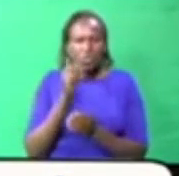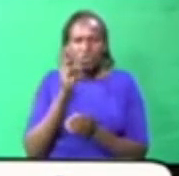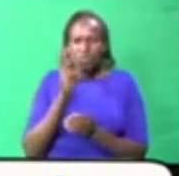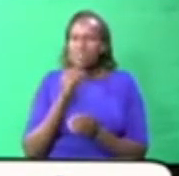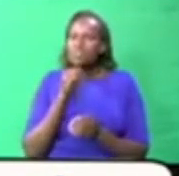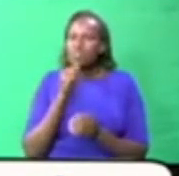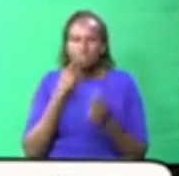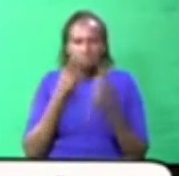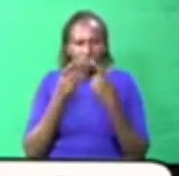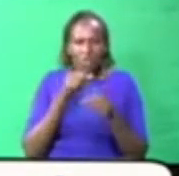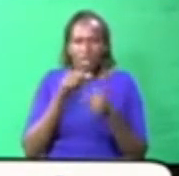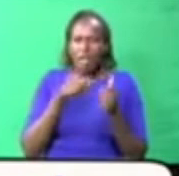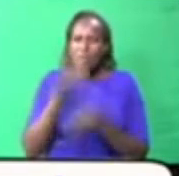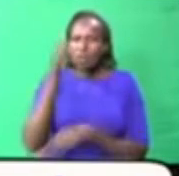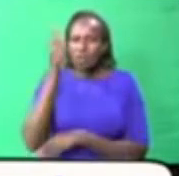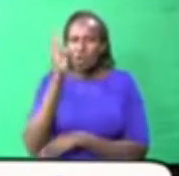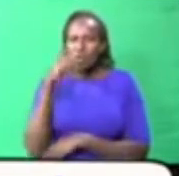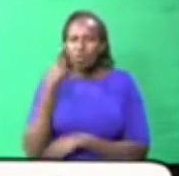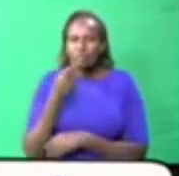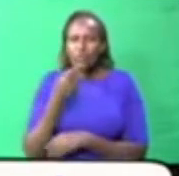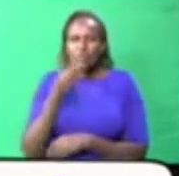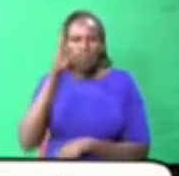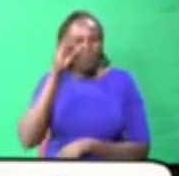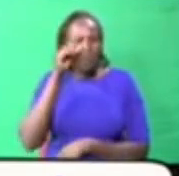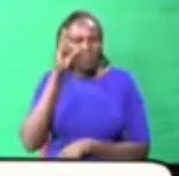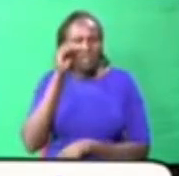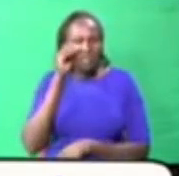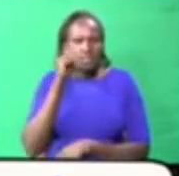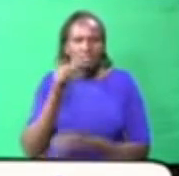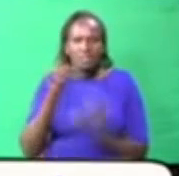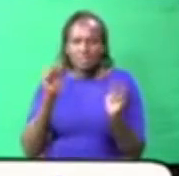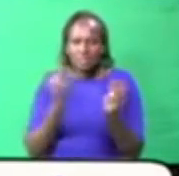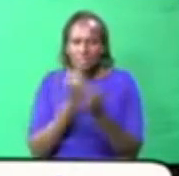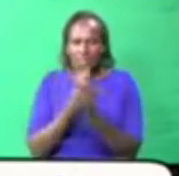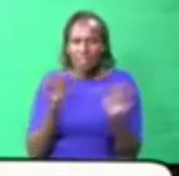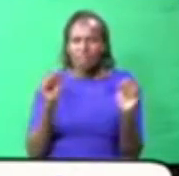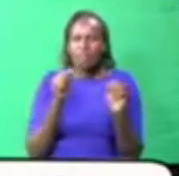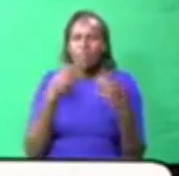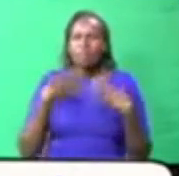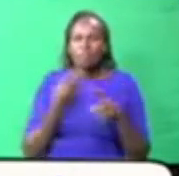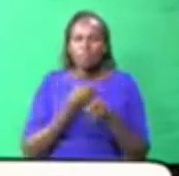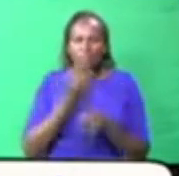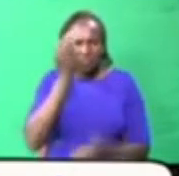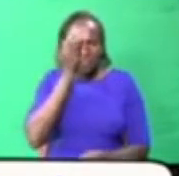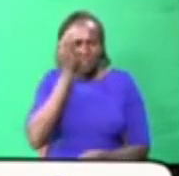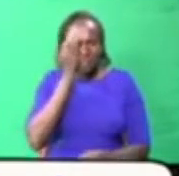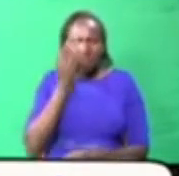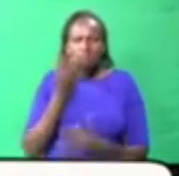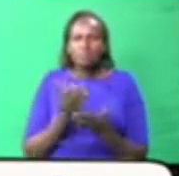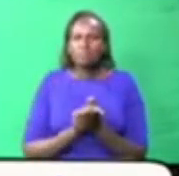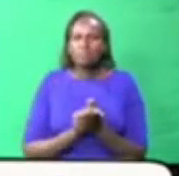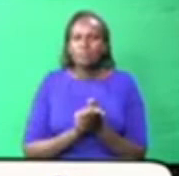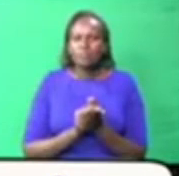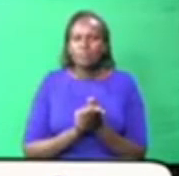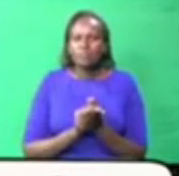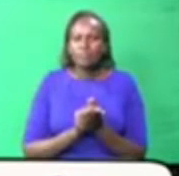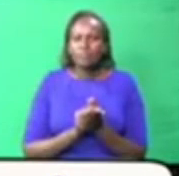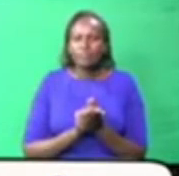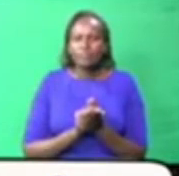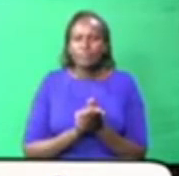kuhusu yule Mungu aliye wa Musa, ambaye aliwaokoa wana wa Israeli kutoka mikononi mwa Musa kwa wa Farao.